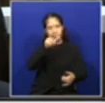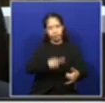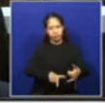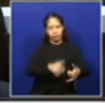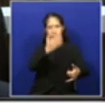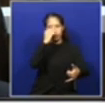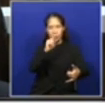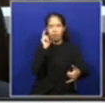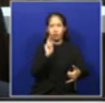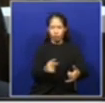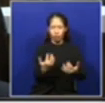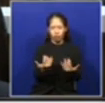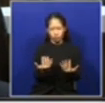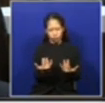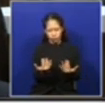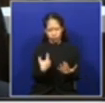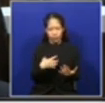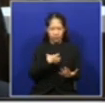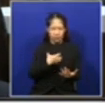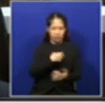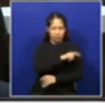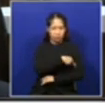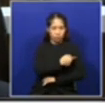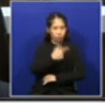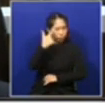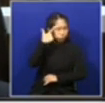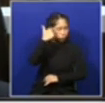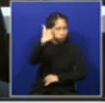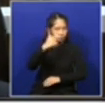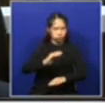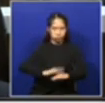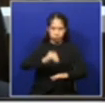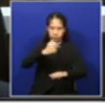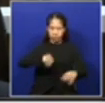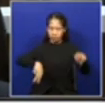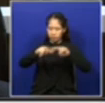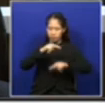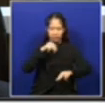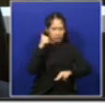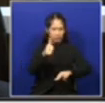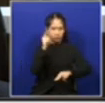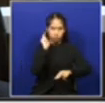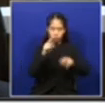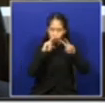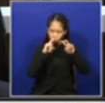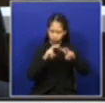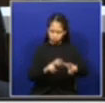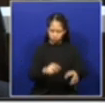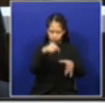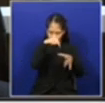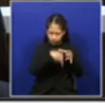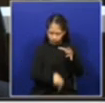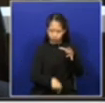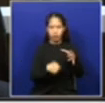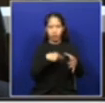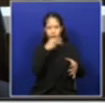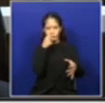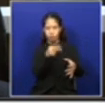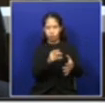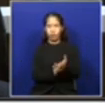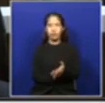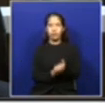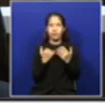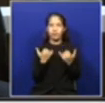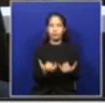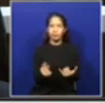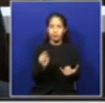ต้องการหมอที่มีความรู้ความสามารถและเก่งในการรักษาและวิเคราะห์วินิจฉัยโรคให้ถูกต้องเพราะฉะนั้นม